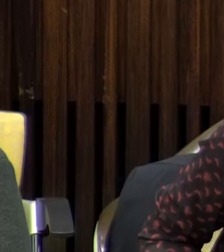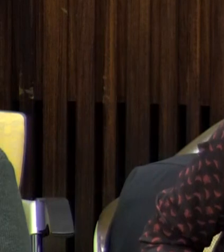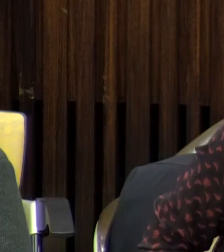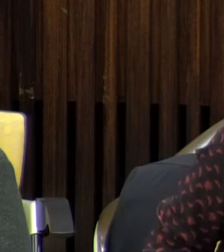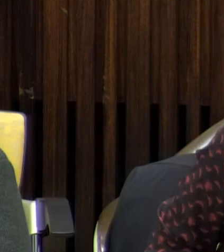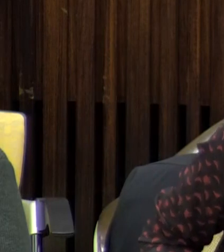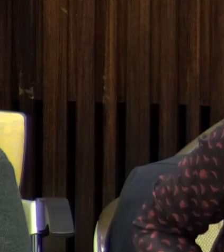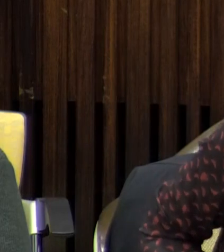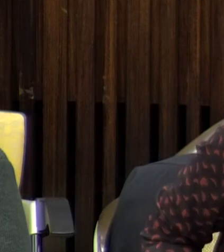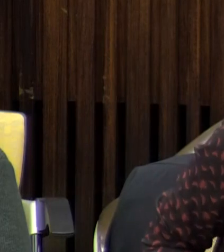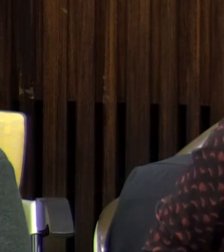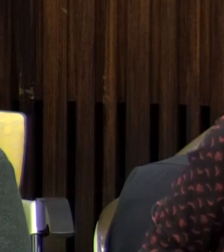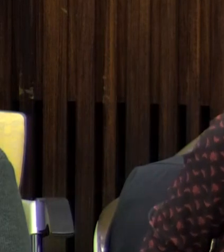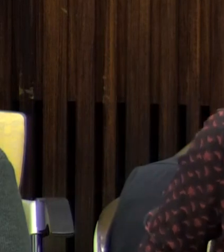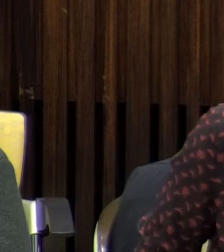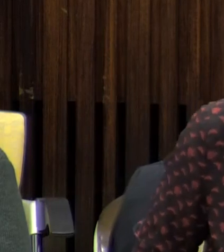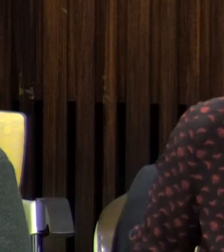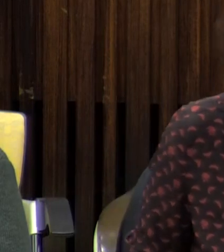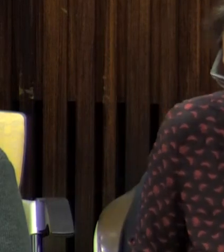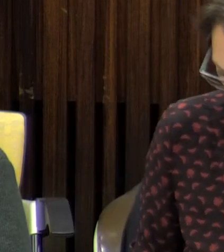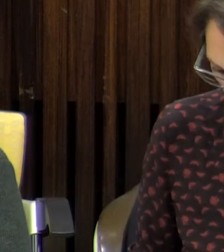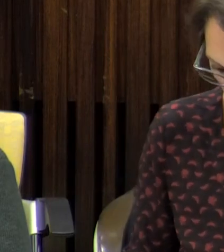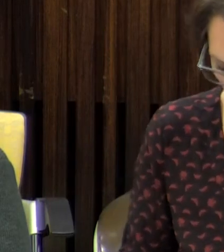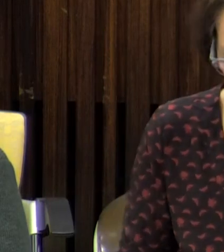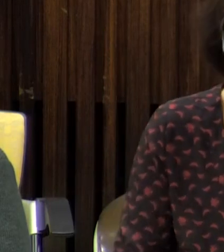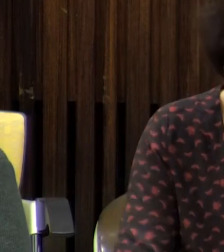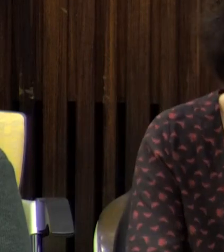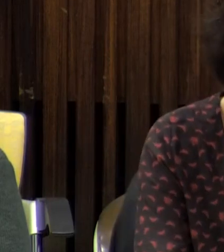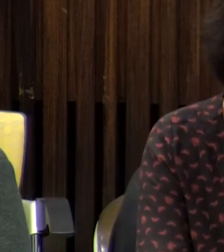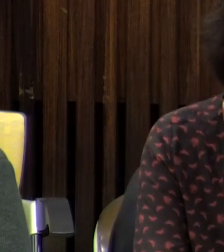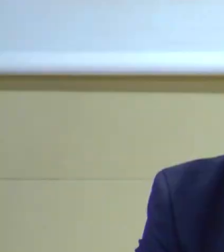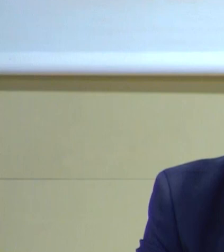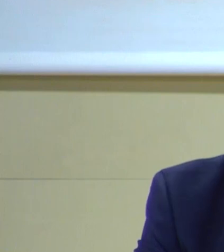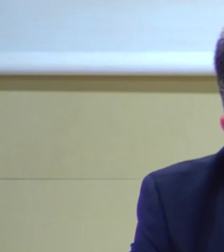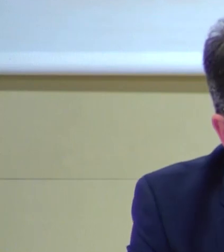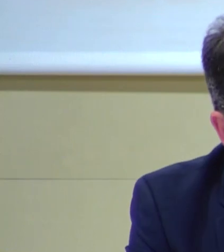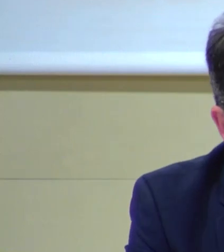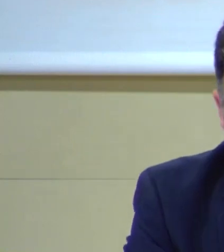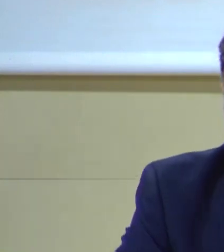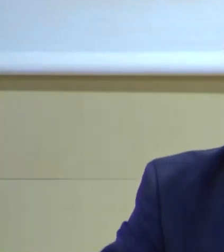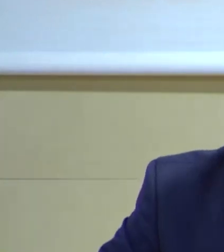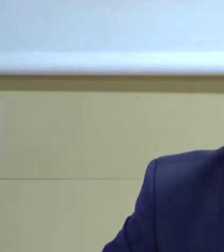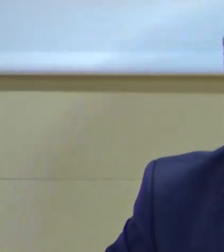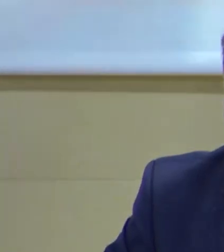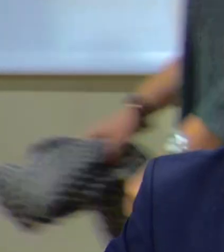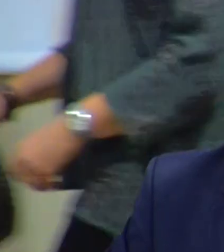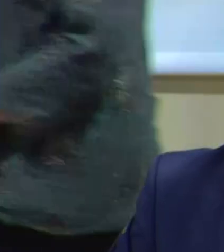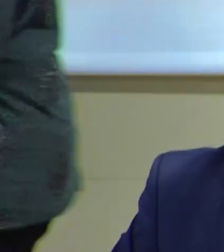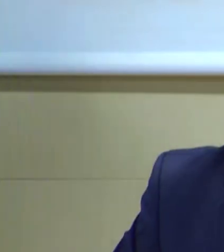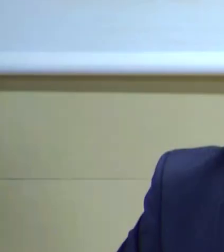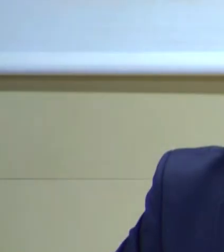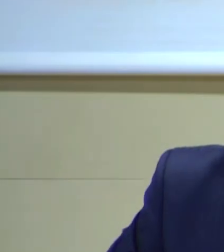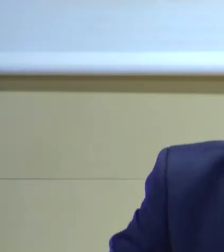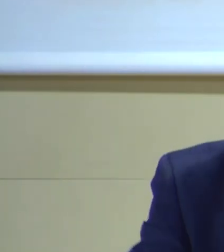essaye de faire dans tous les services très bien merci pour ces éléments de réponse je mets